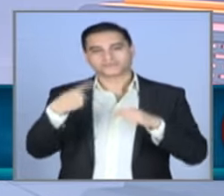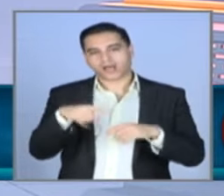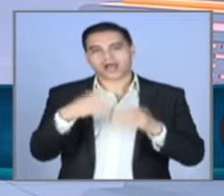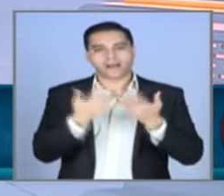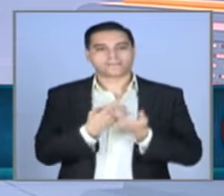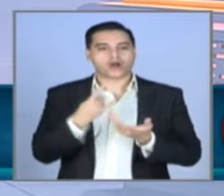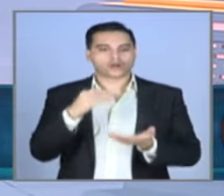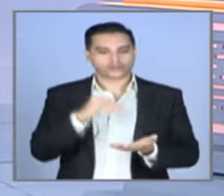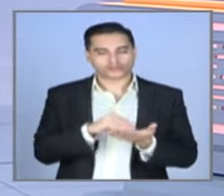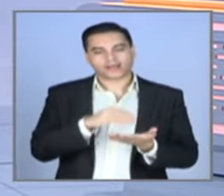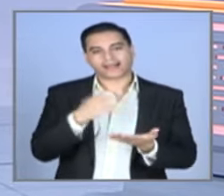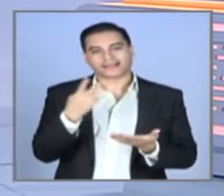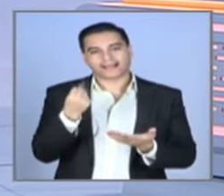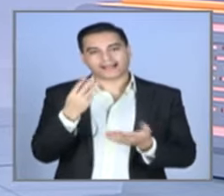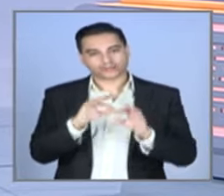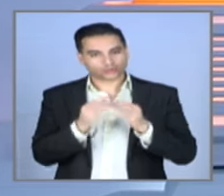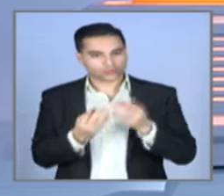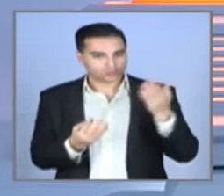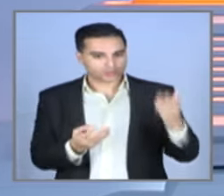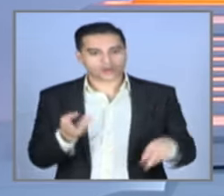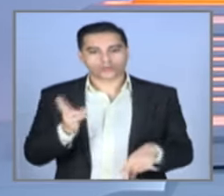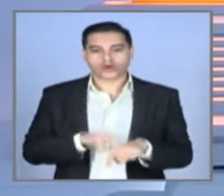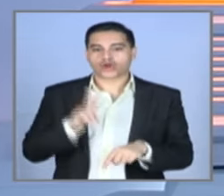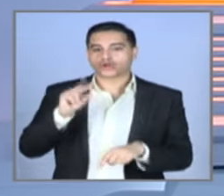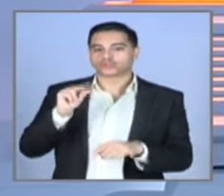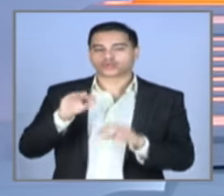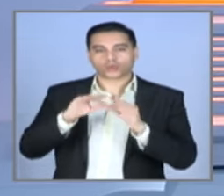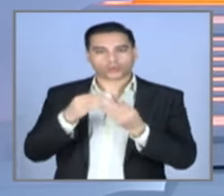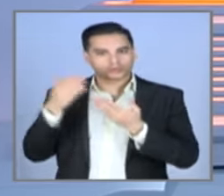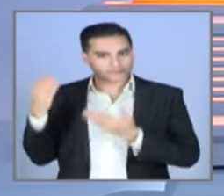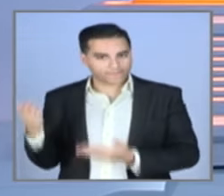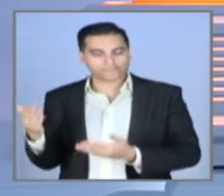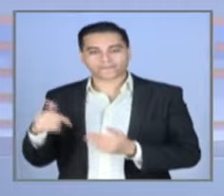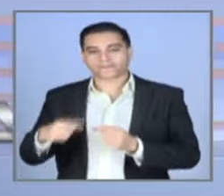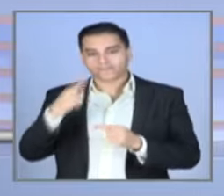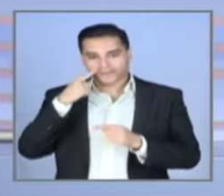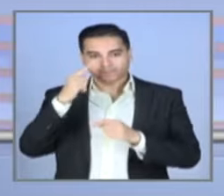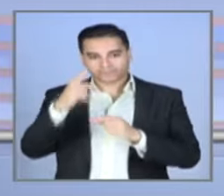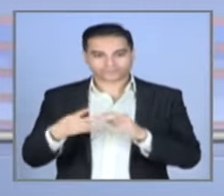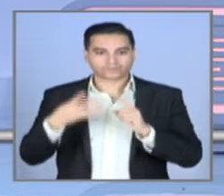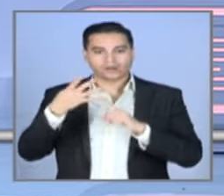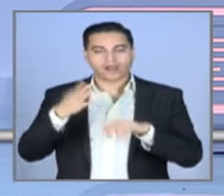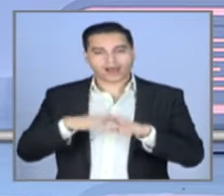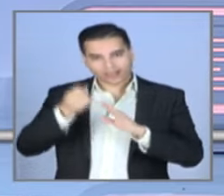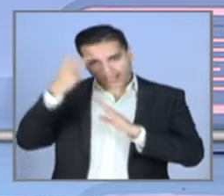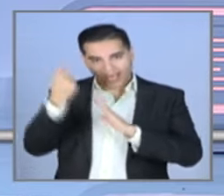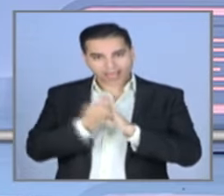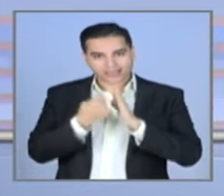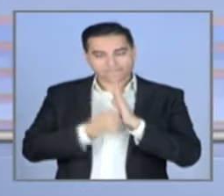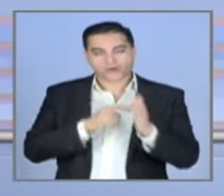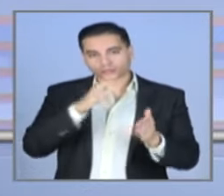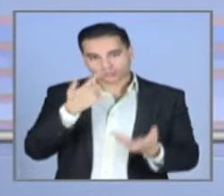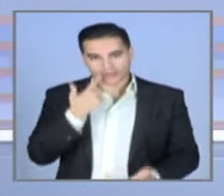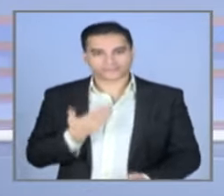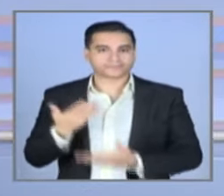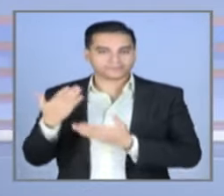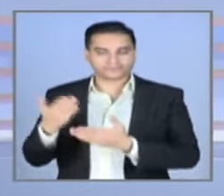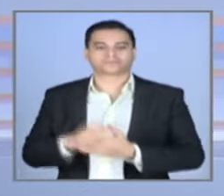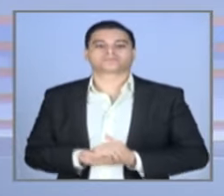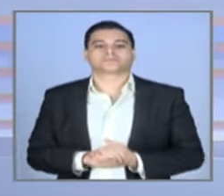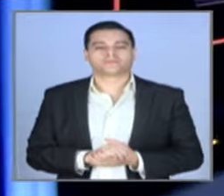10 نقاط، 30 عيلة غانم، 20 عيلة عبد الباقي. سؤال في الأدب لعيلة غانم.